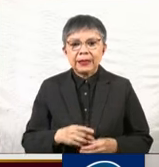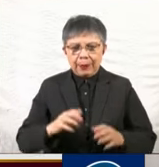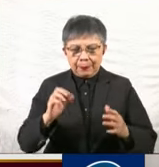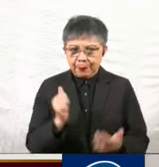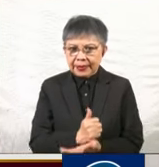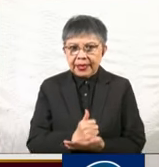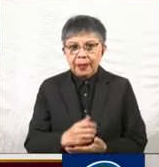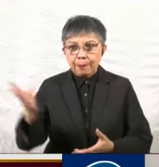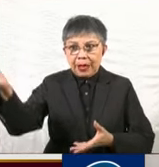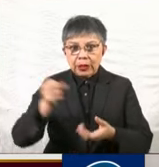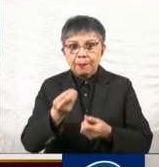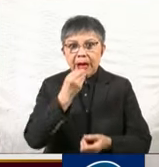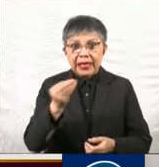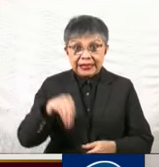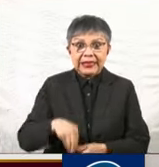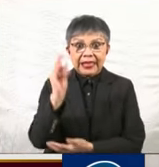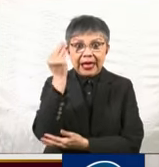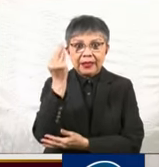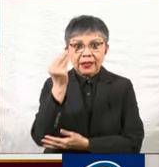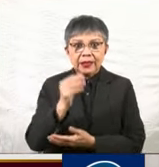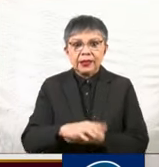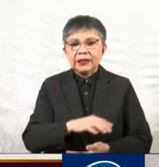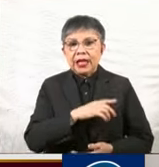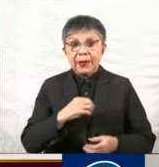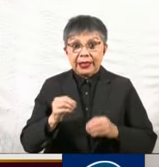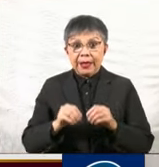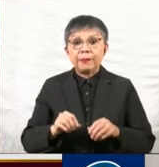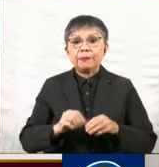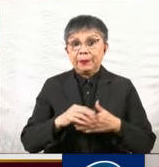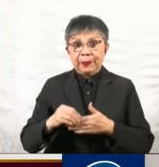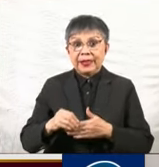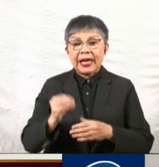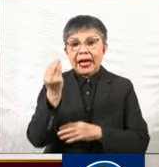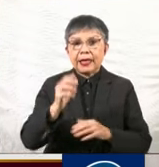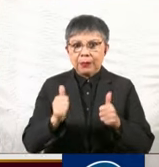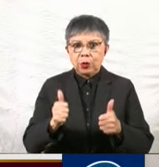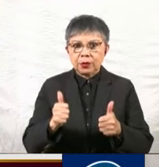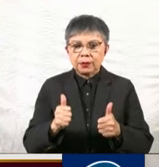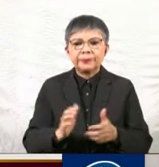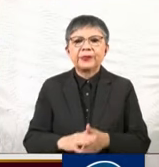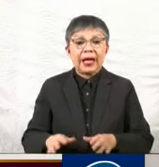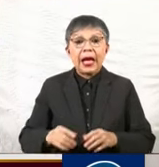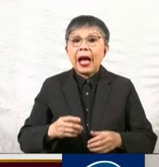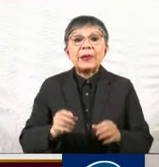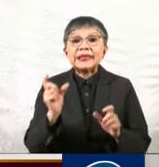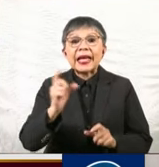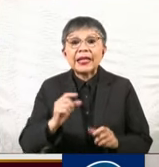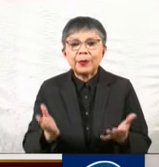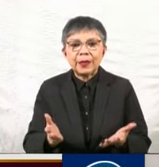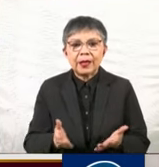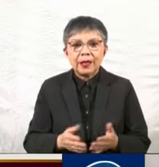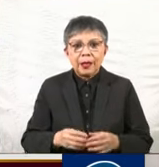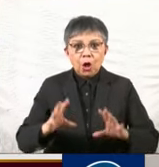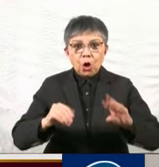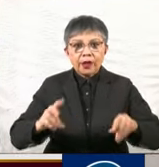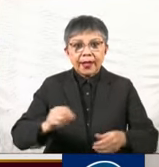bahwa pasokan pangan aman sepanjang Rid memimpin Jakarta langkah-langkah yang akan dilakukan pertama melakukan